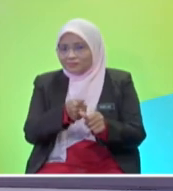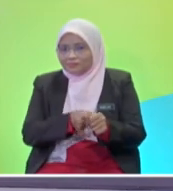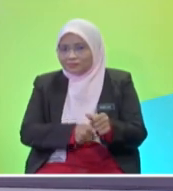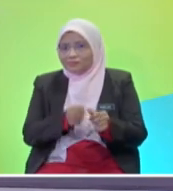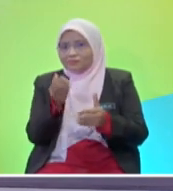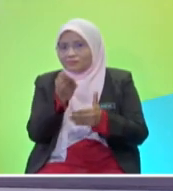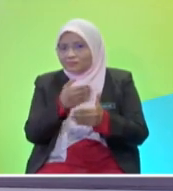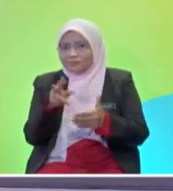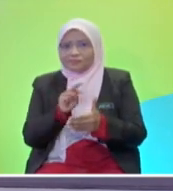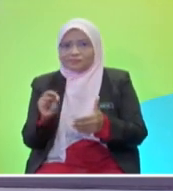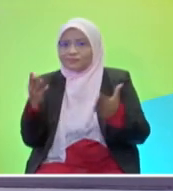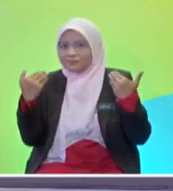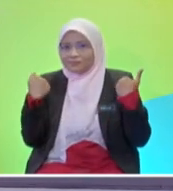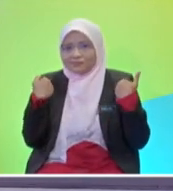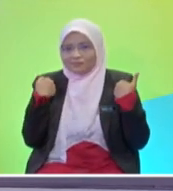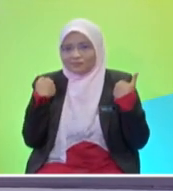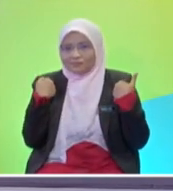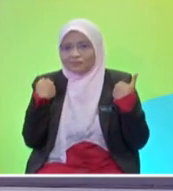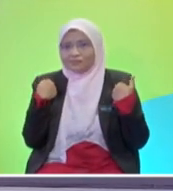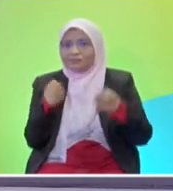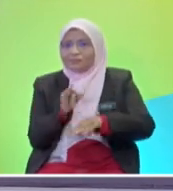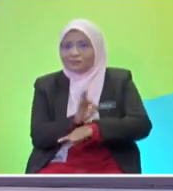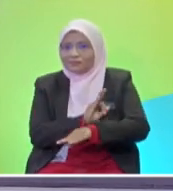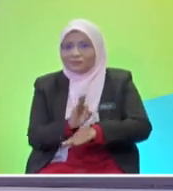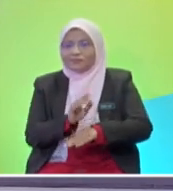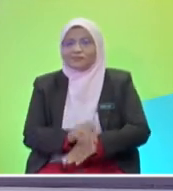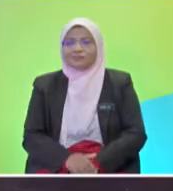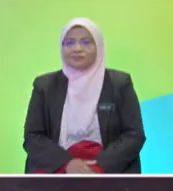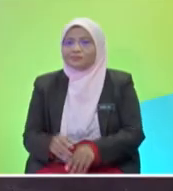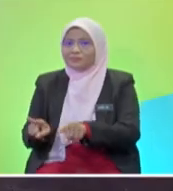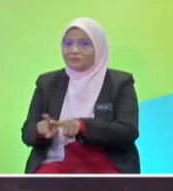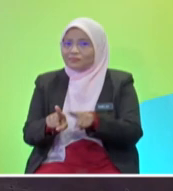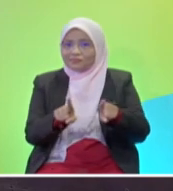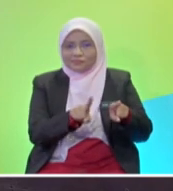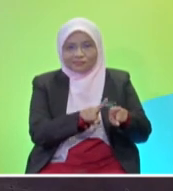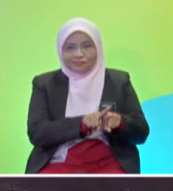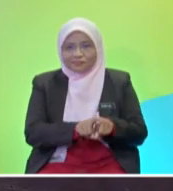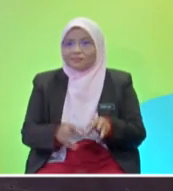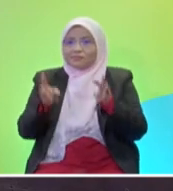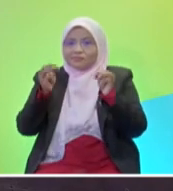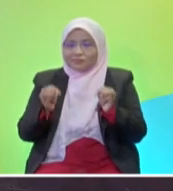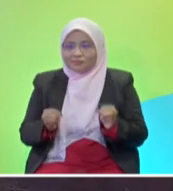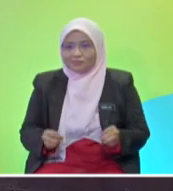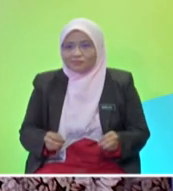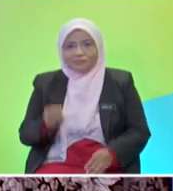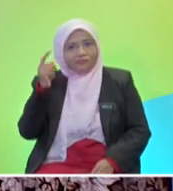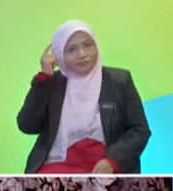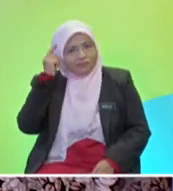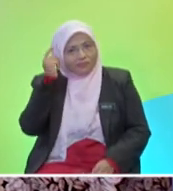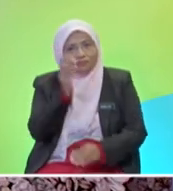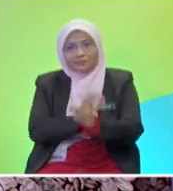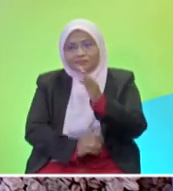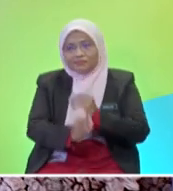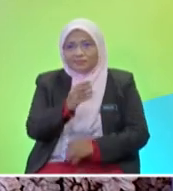bahagian mereka ada fungsi tersendiri, betul. Ya cikgu. Betul. Betul macam kita juga setiap kita ada kepala, kita ada tangan, kita